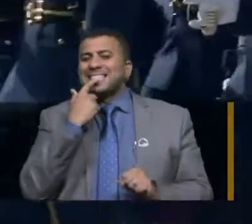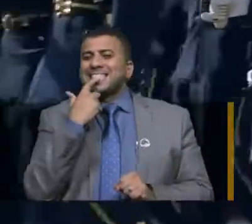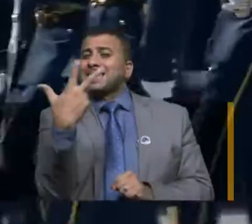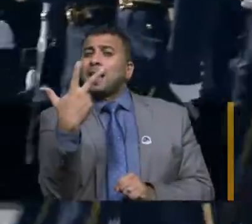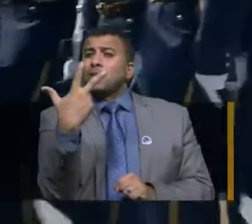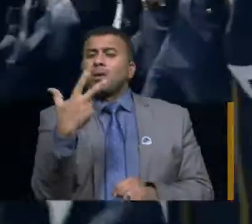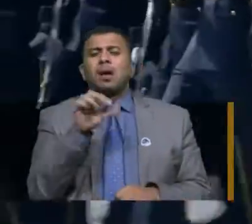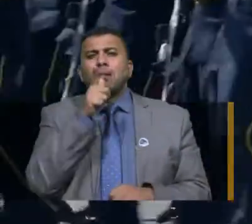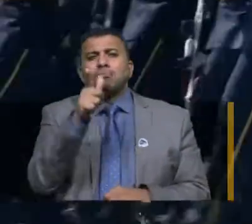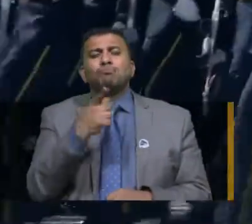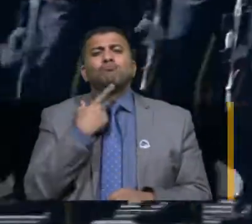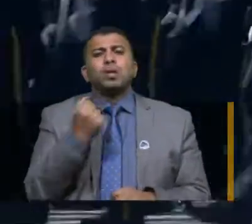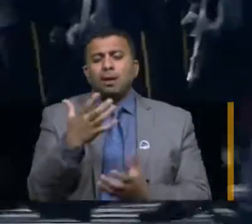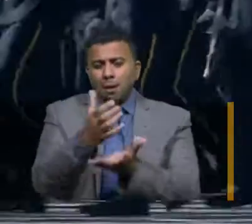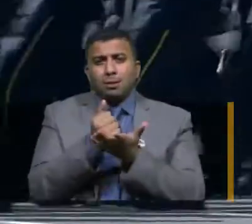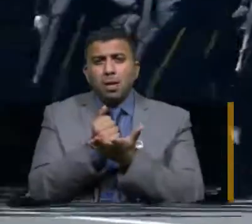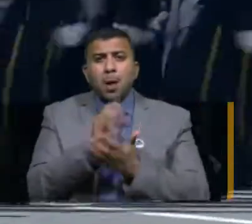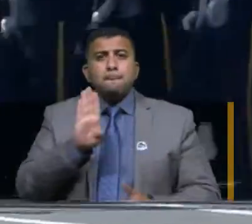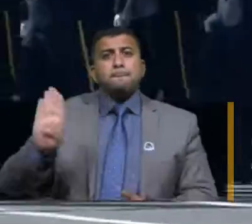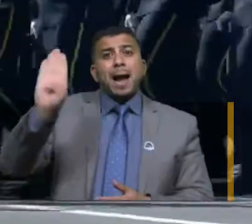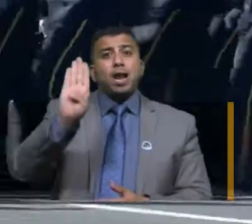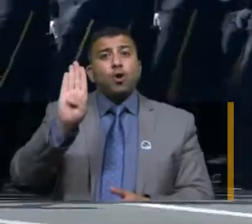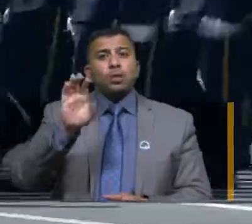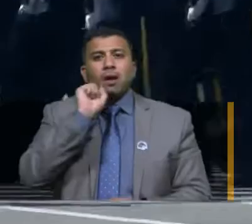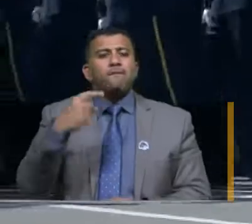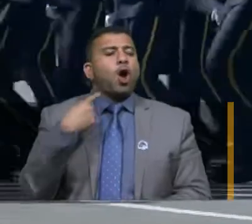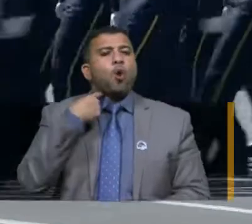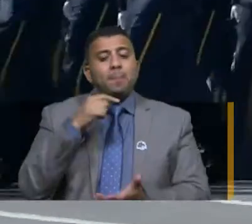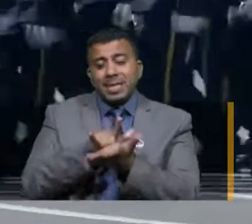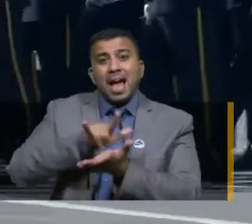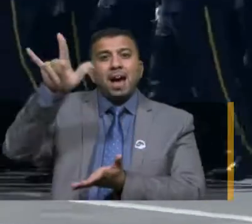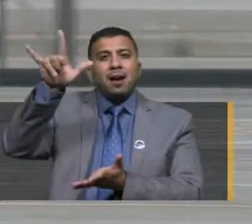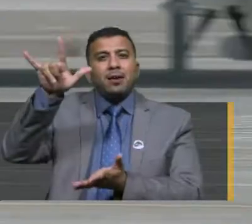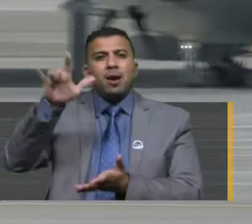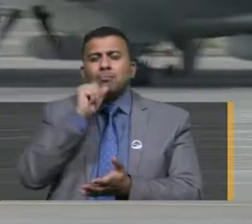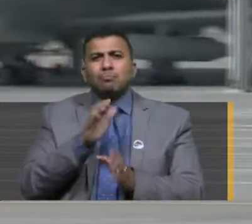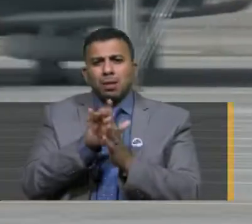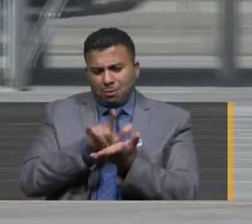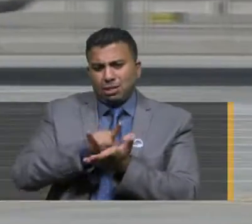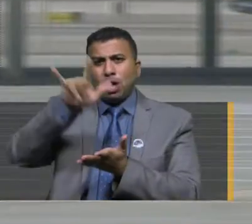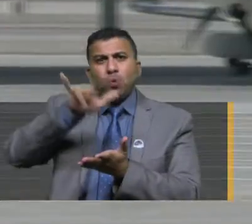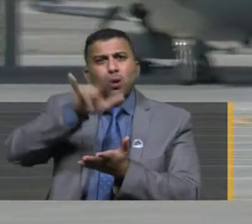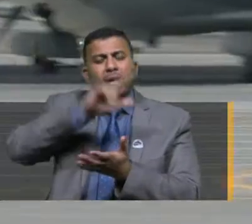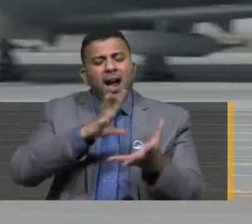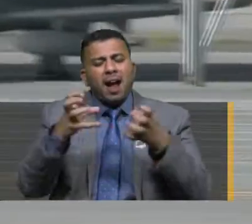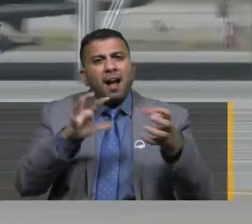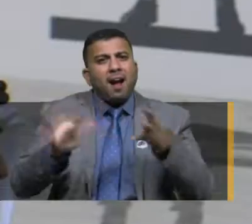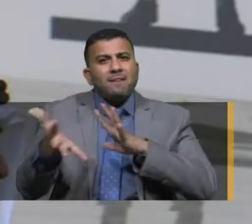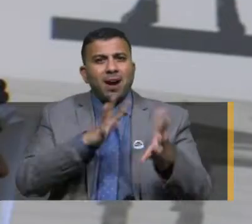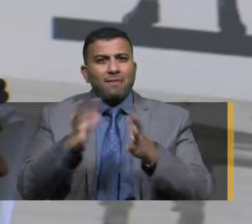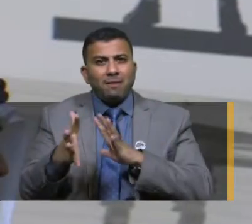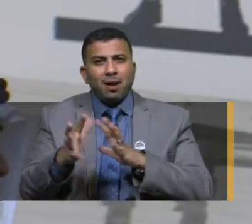3 سنوات متطلبات الحصول على درجة البكالوريوس في علوم الطيران والإسناد الجوي.